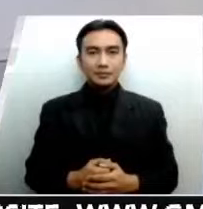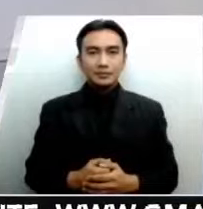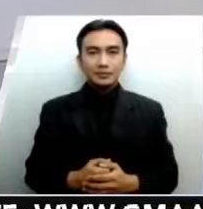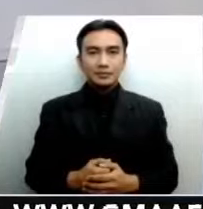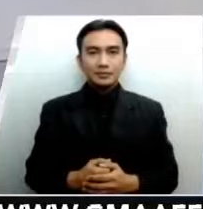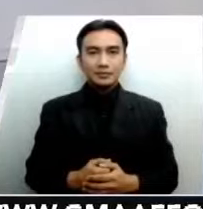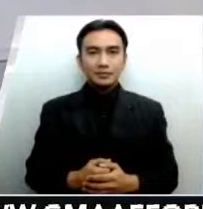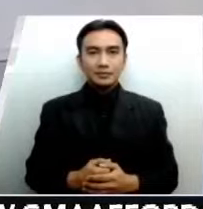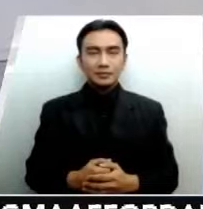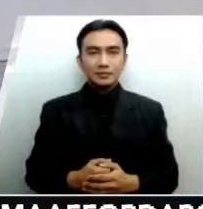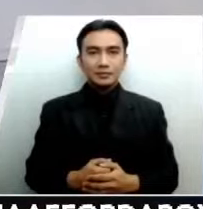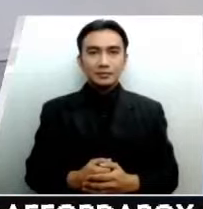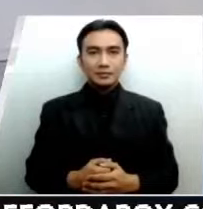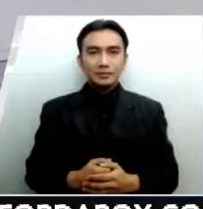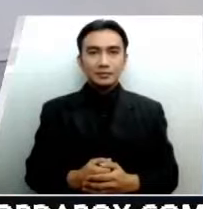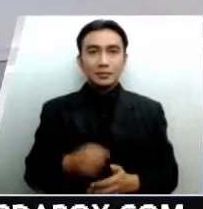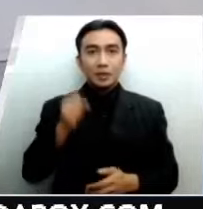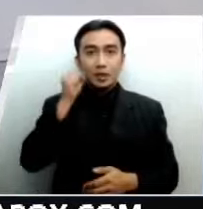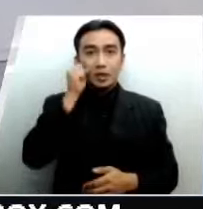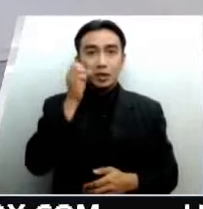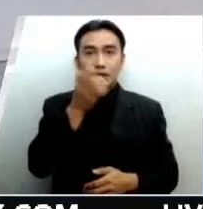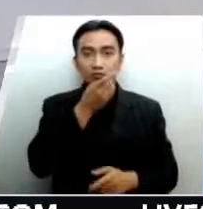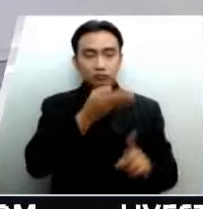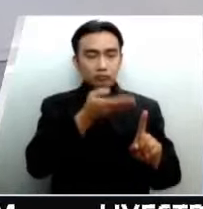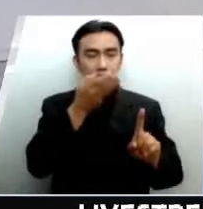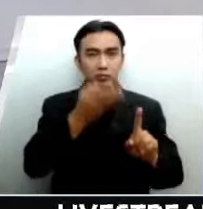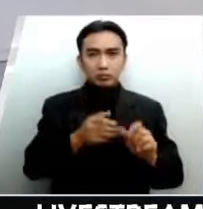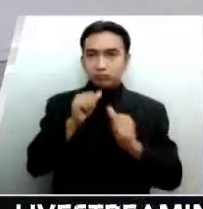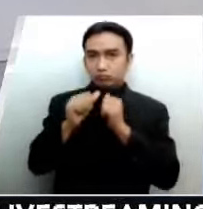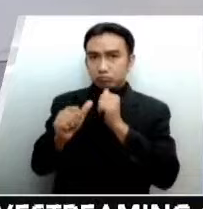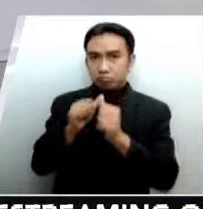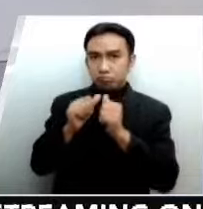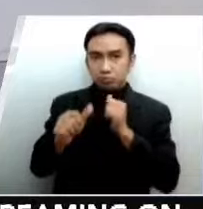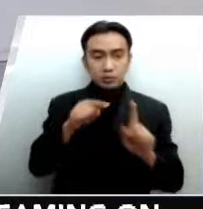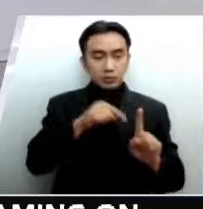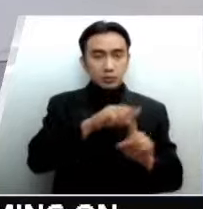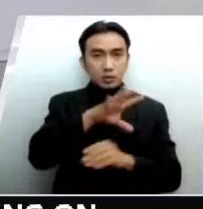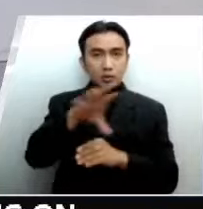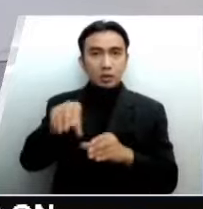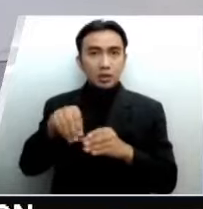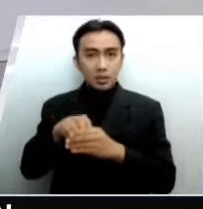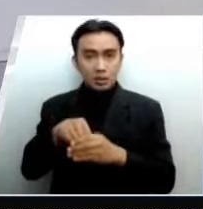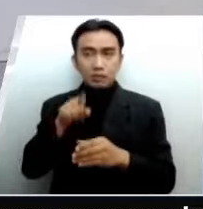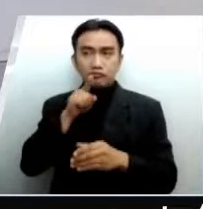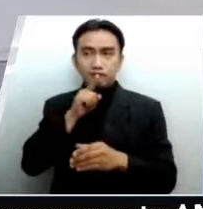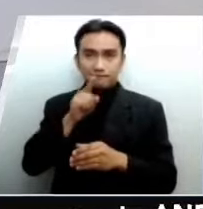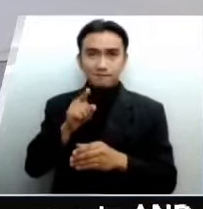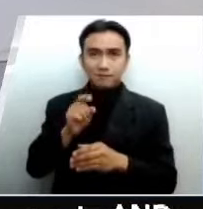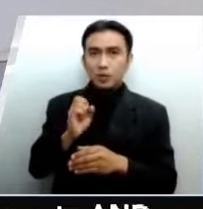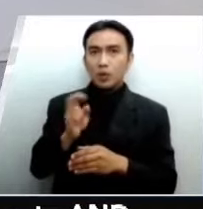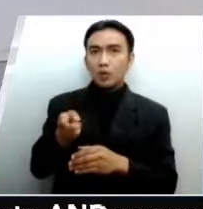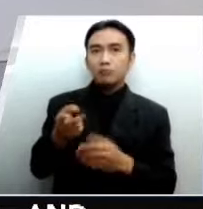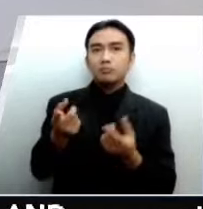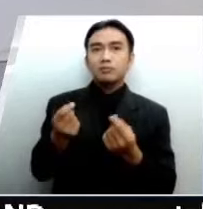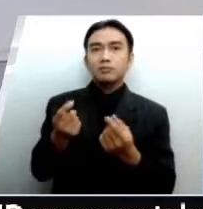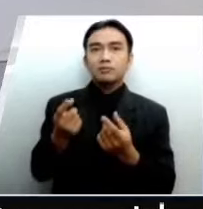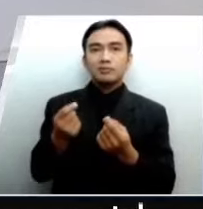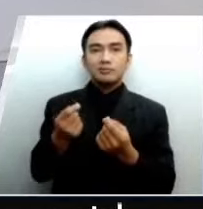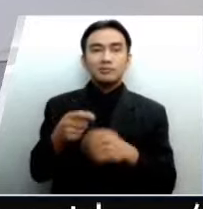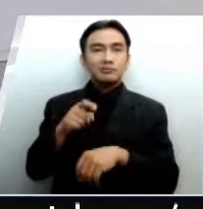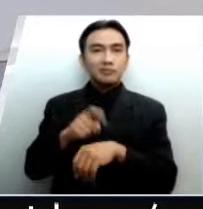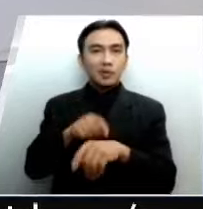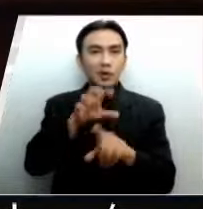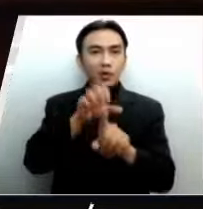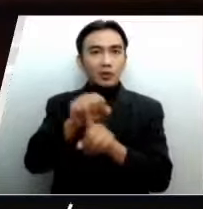Itinanggi ni Vice President Sara Duterte ang alegasyong siya ang nagpasimula ng Oplan Tokhang nung alkalde pa lang siya ng Davao